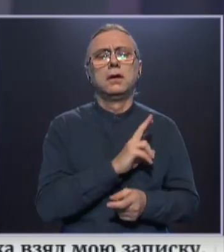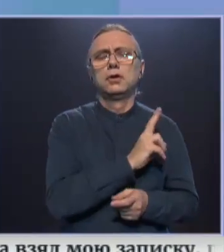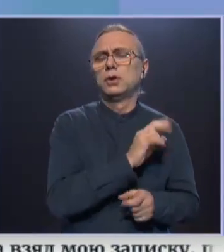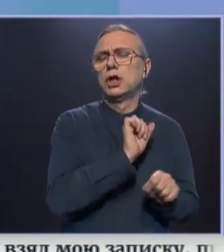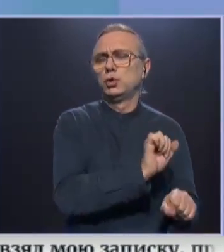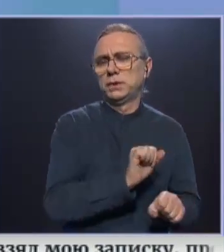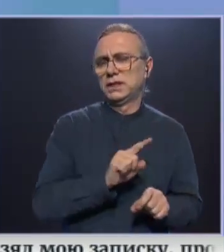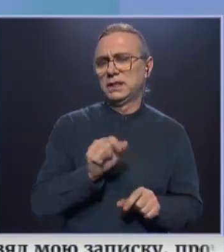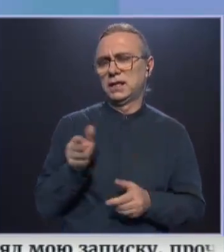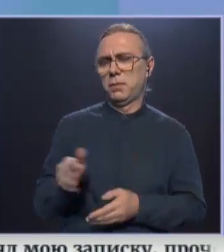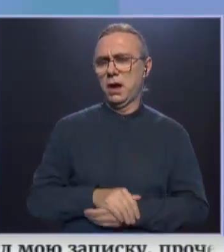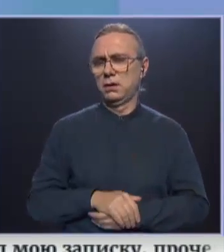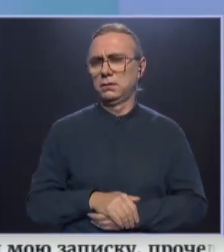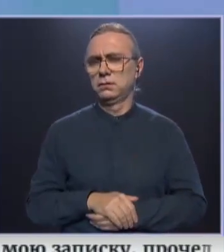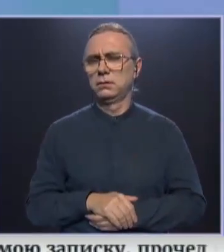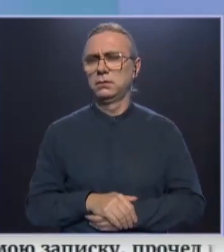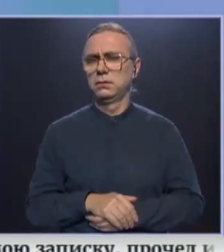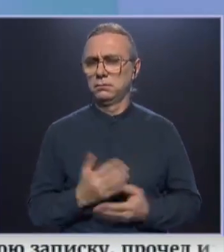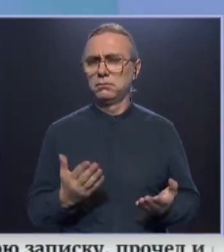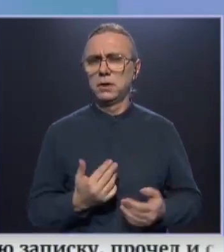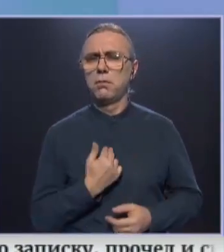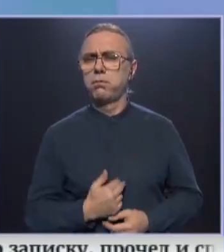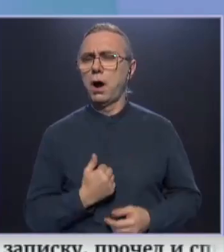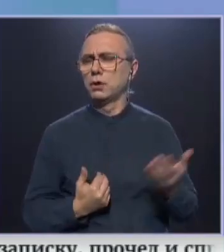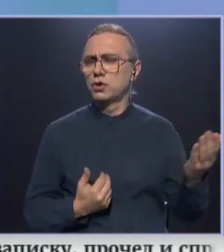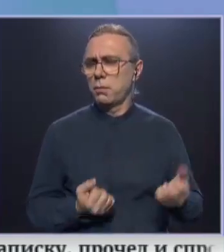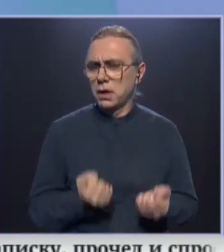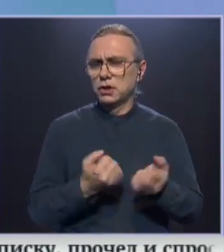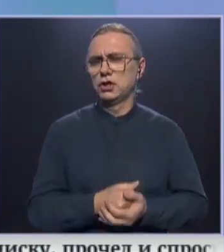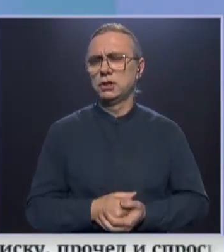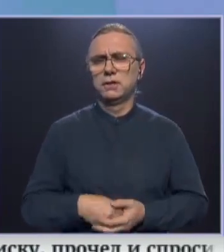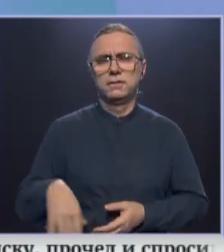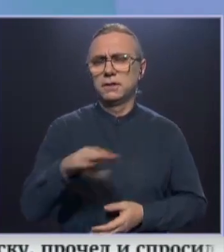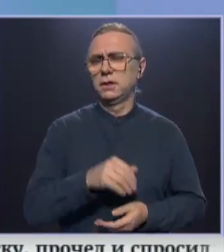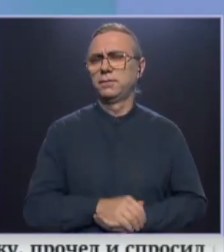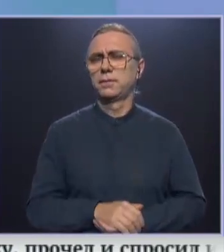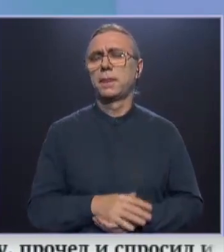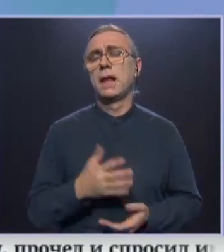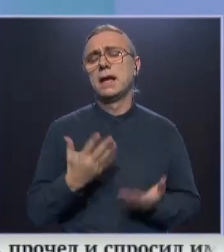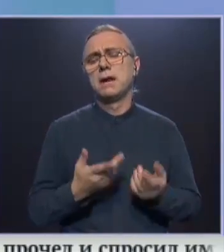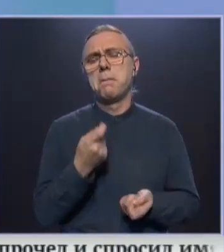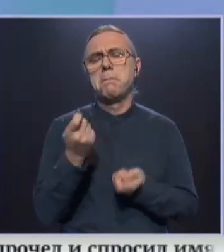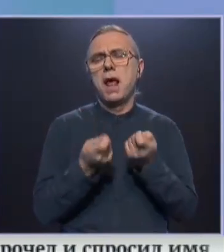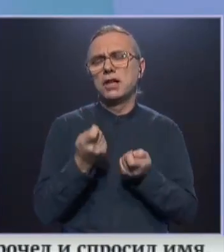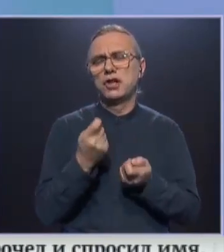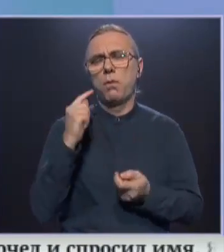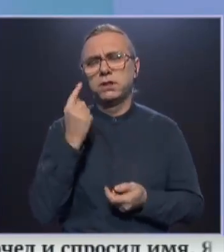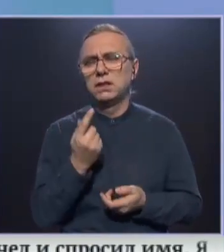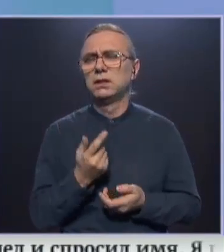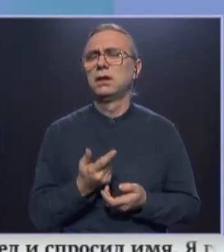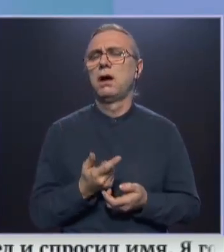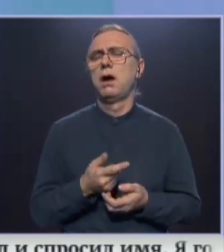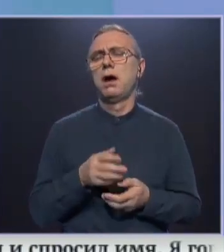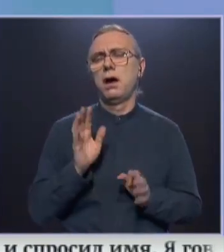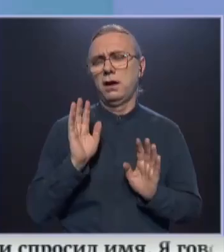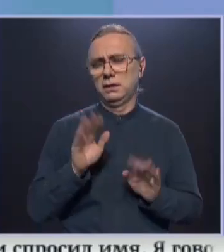сказал правильно. Я поддержу. Вот. Дело в том, что если это какие-то обидные мелочи, тогда можно это покрыть. Если это что-то действительно